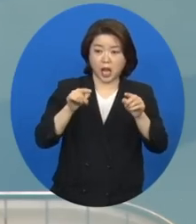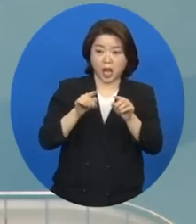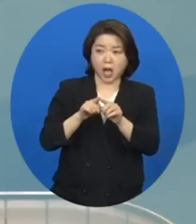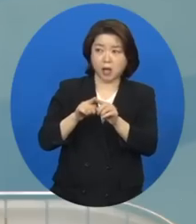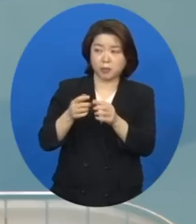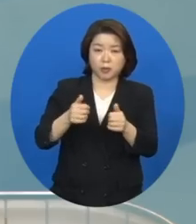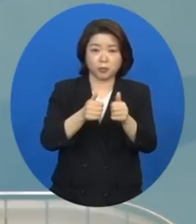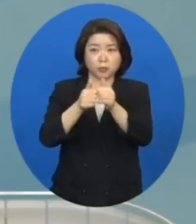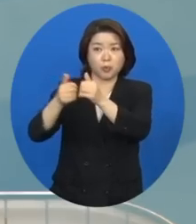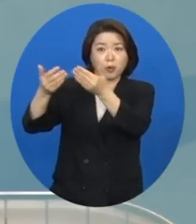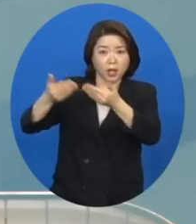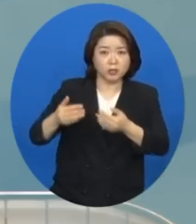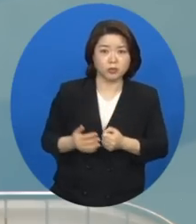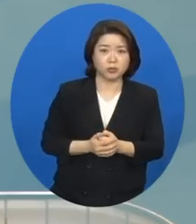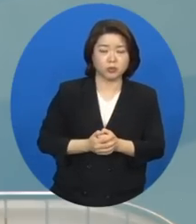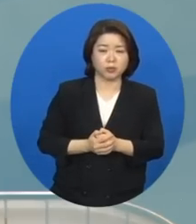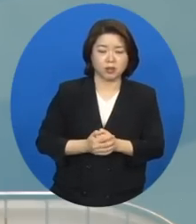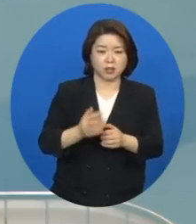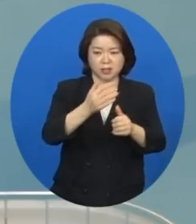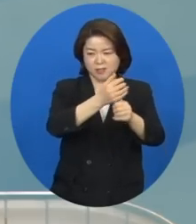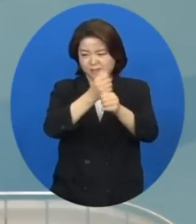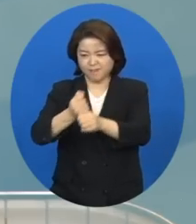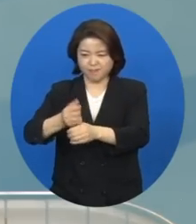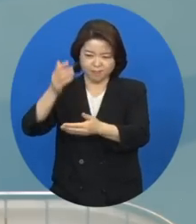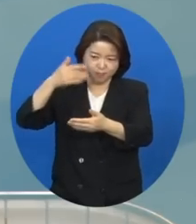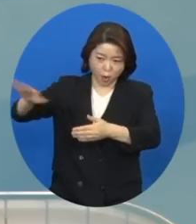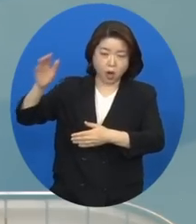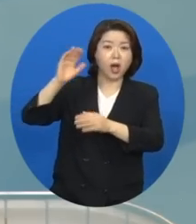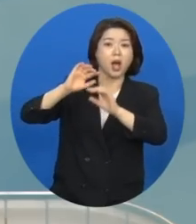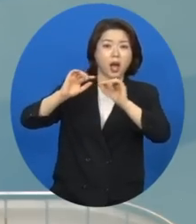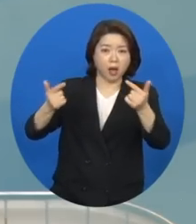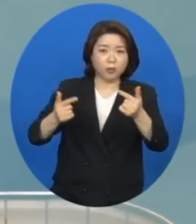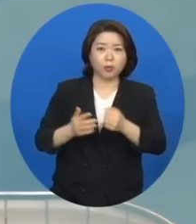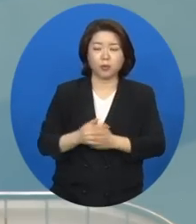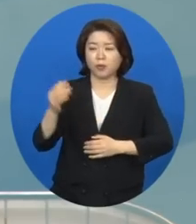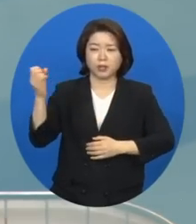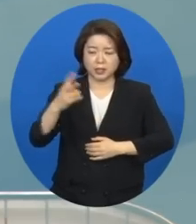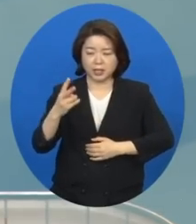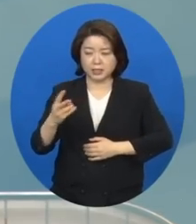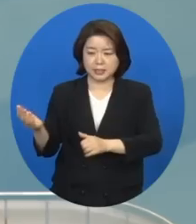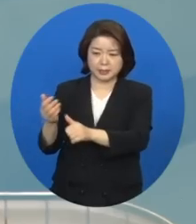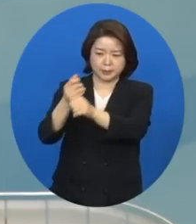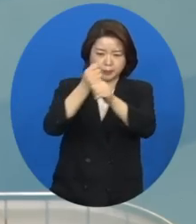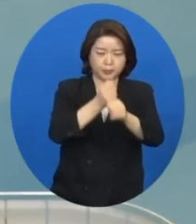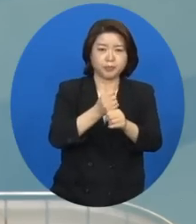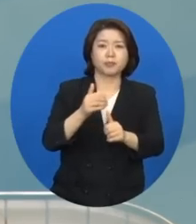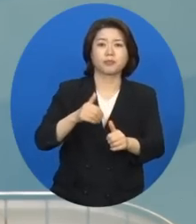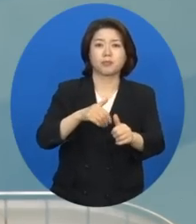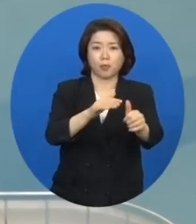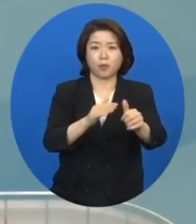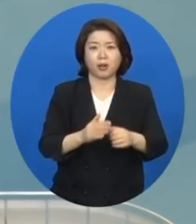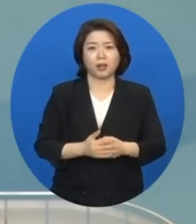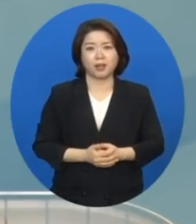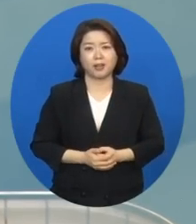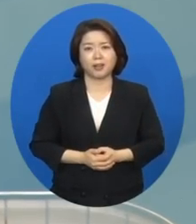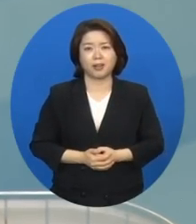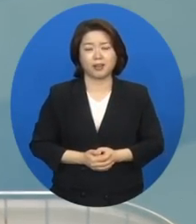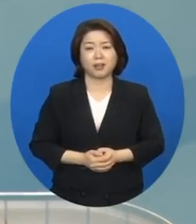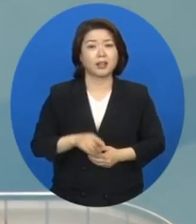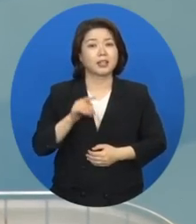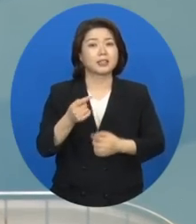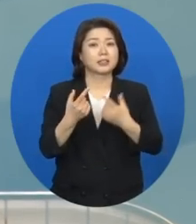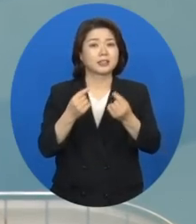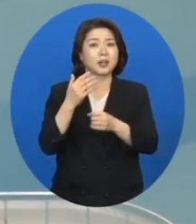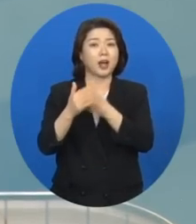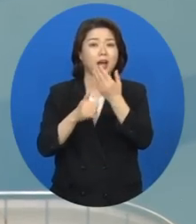거예요. 끌어내리지 않으시고 다시 그 자리로 보내시는 거예요. 그런